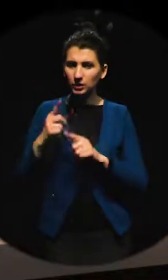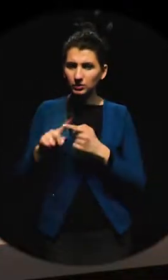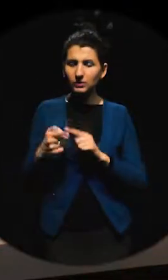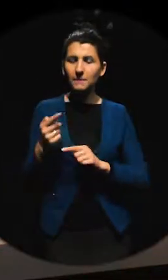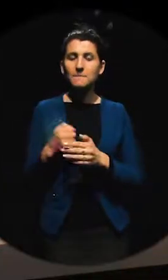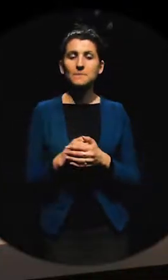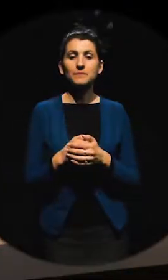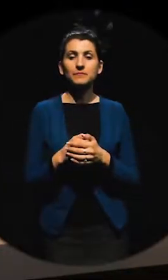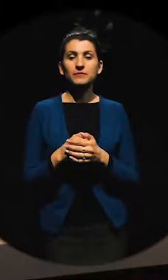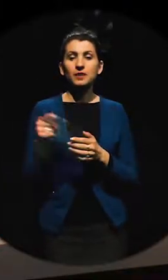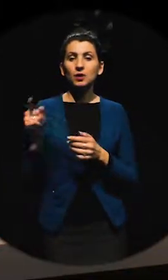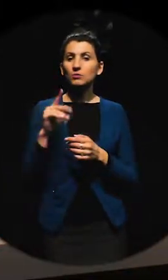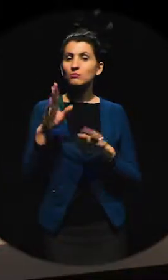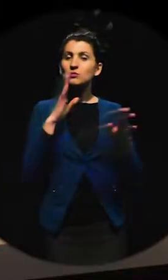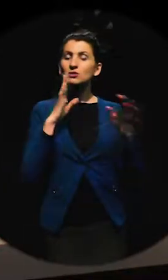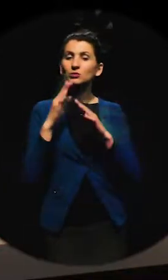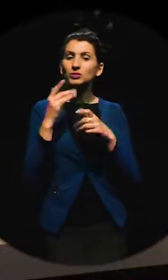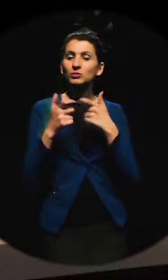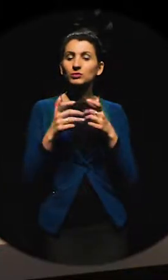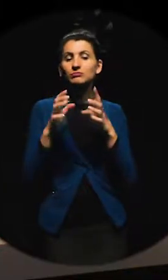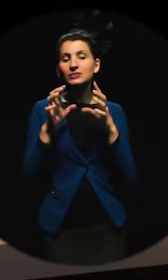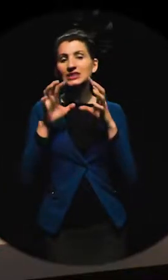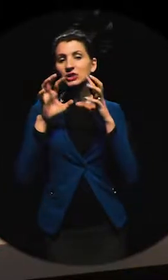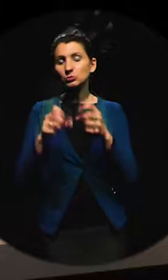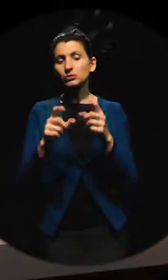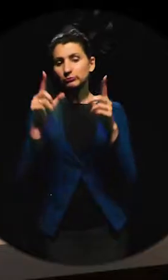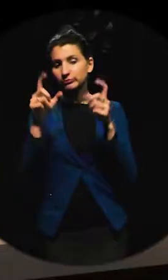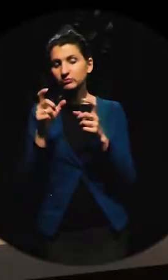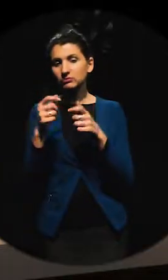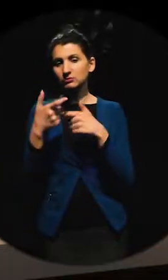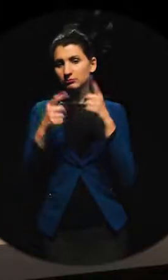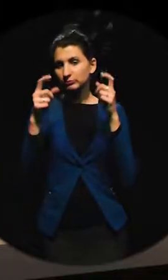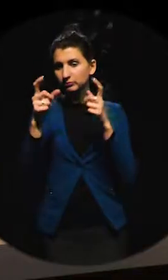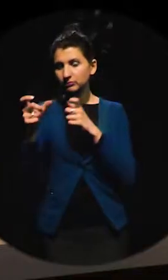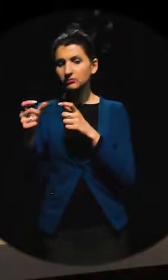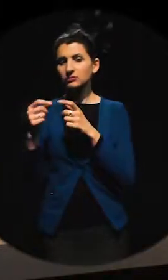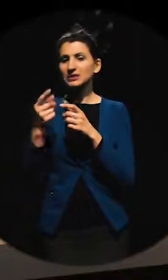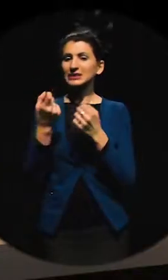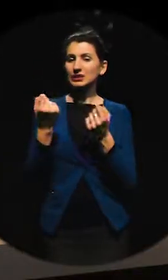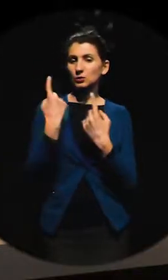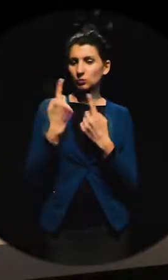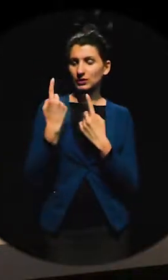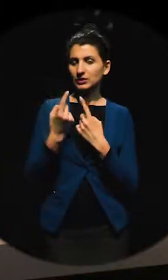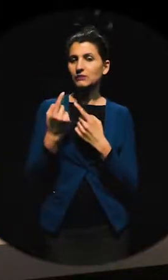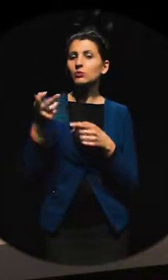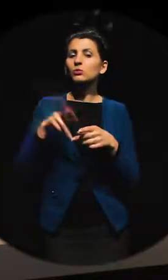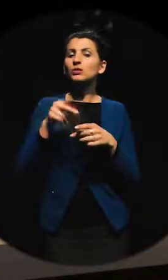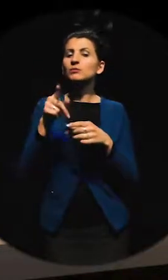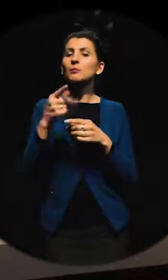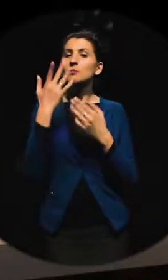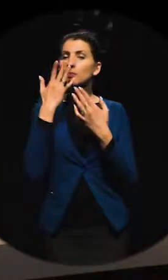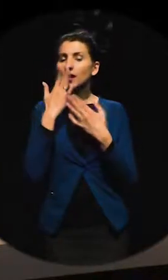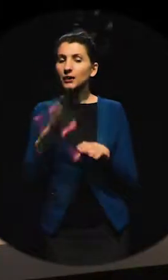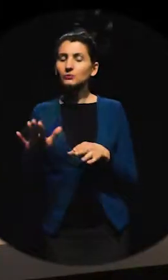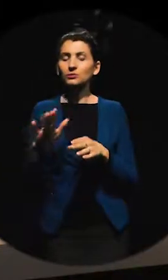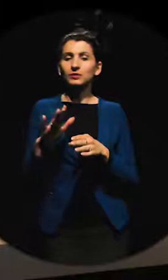że on zatrzymuje te momenty, w których przestrzeń, w której funkcjonujemy, odsłania swoje